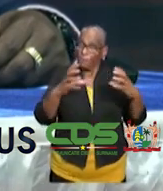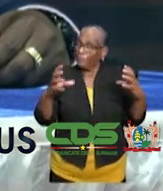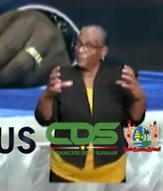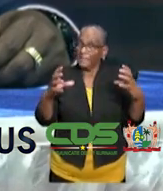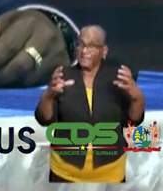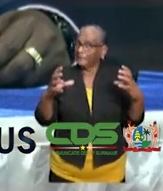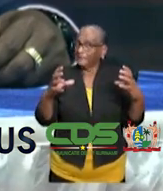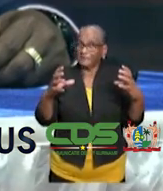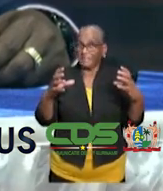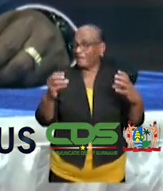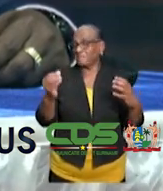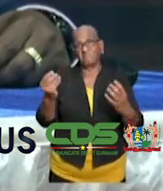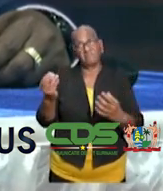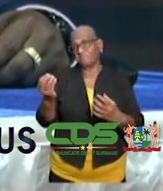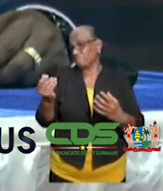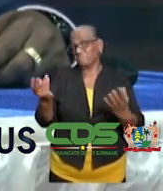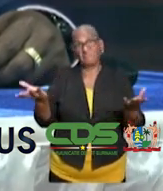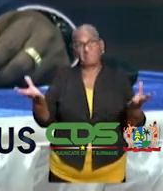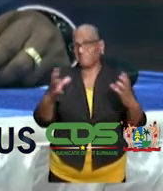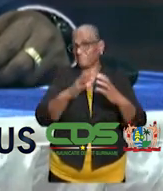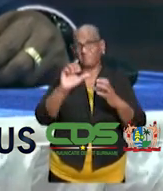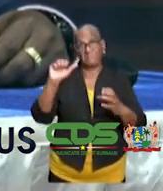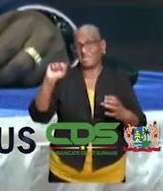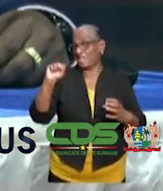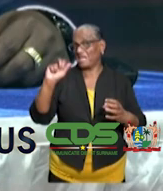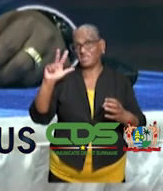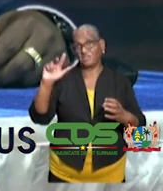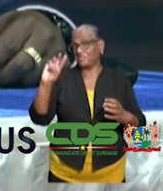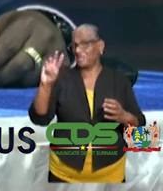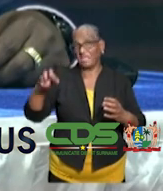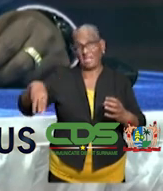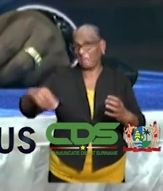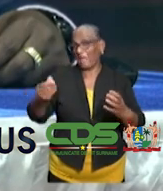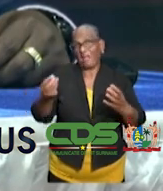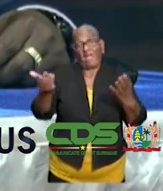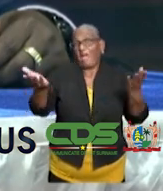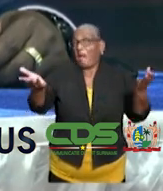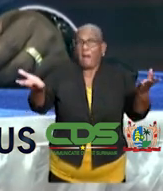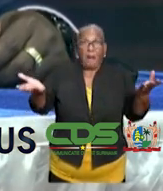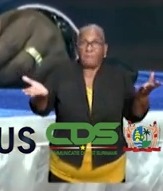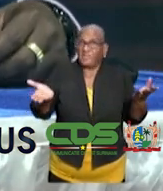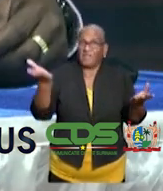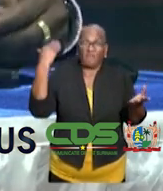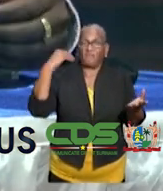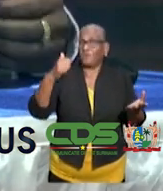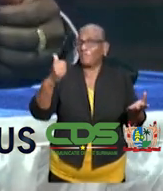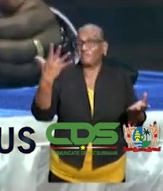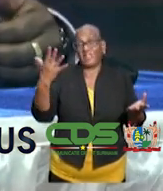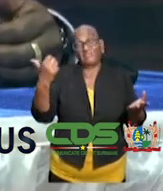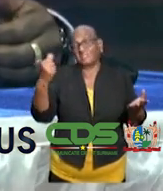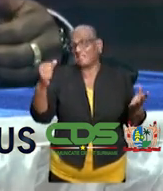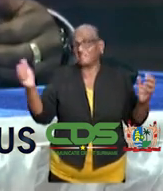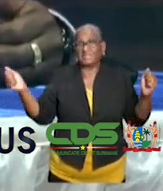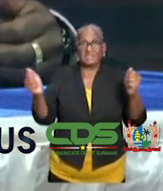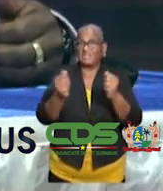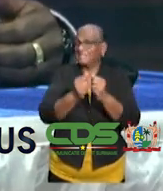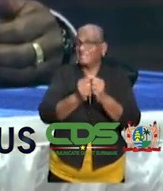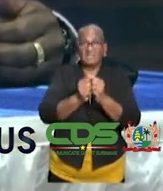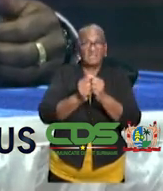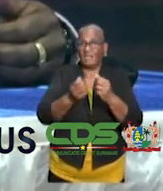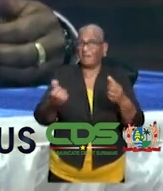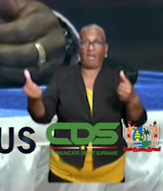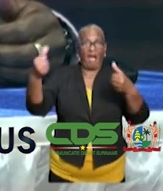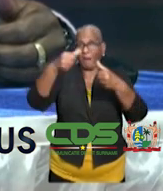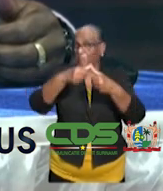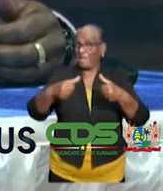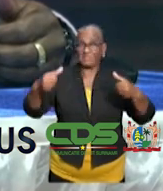niet kostendekkend opereren. In de afgelopen 5-6 jaren zijn de tarieven van SWM niet meer